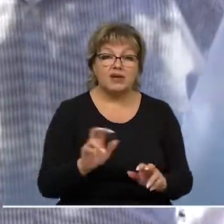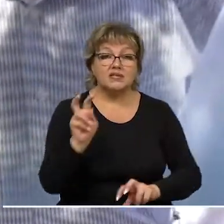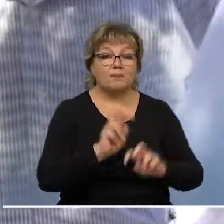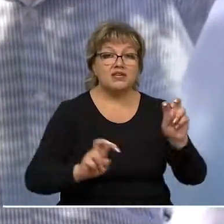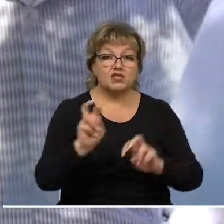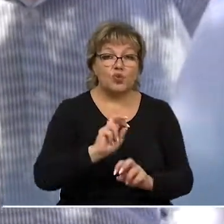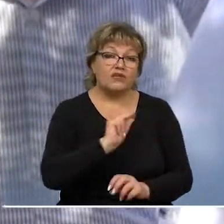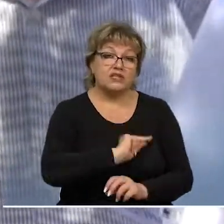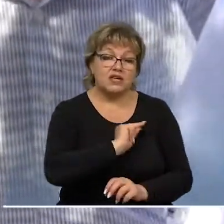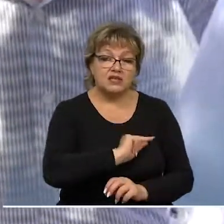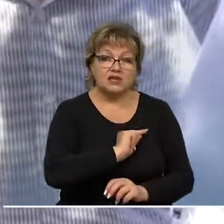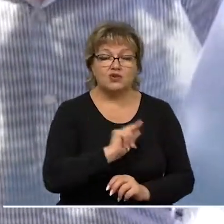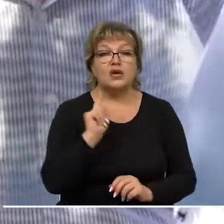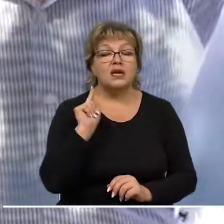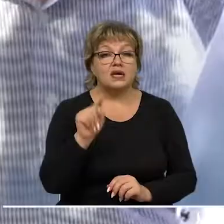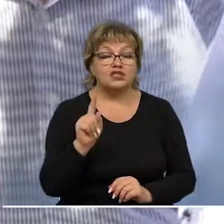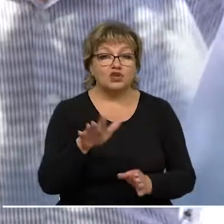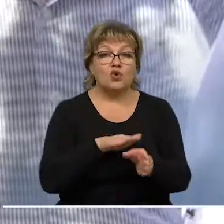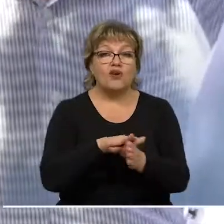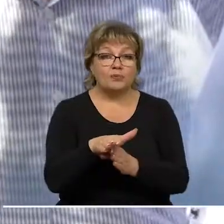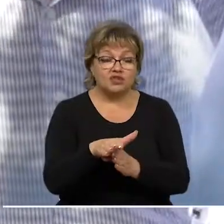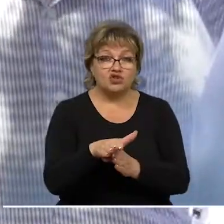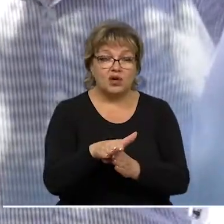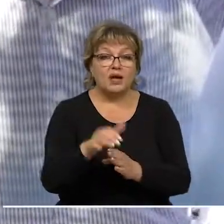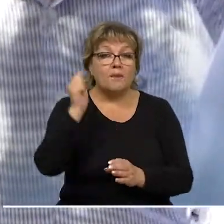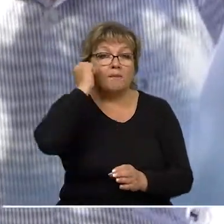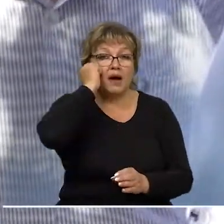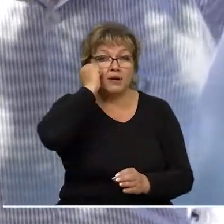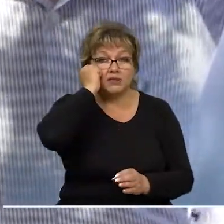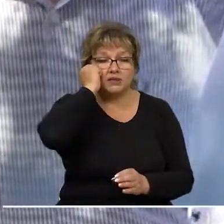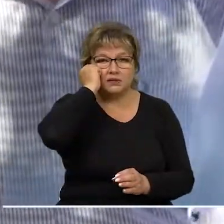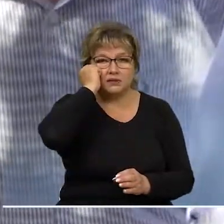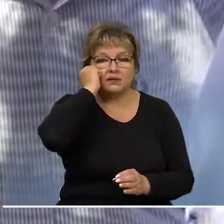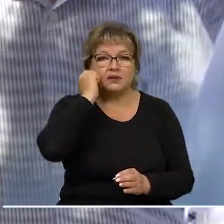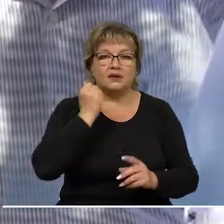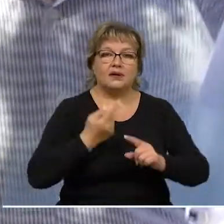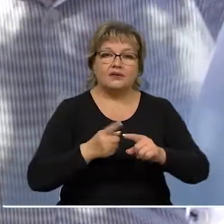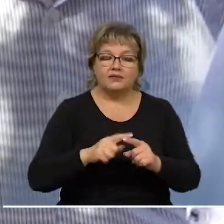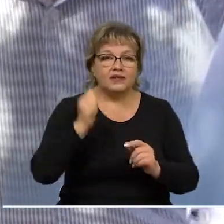не молчи какой деятельностью воплощал память